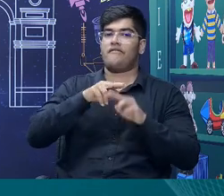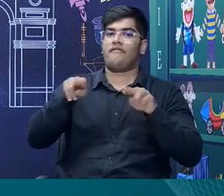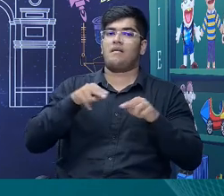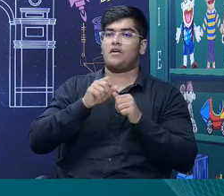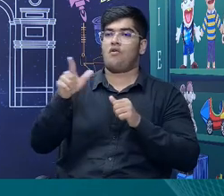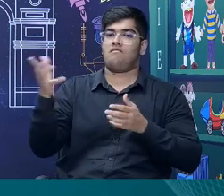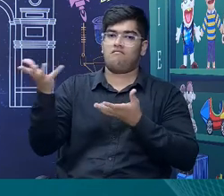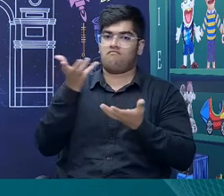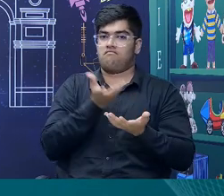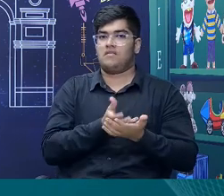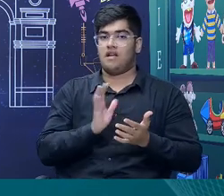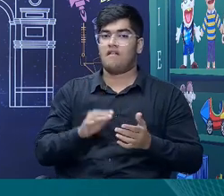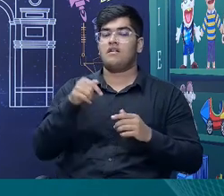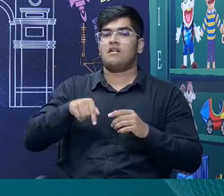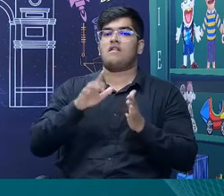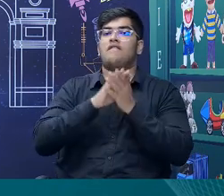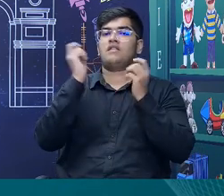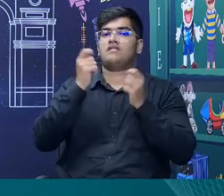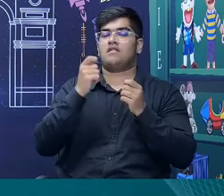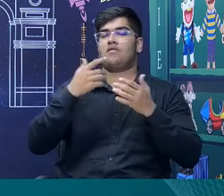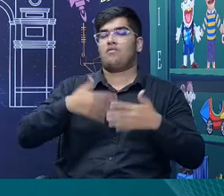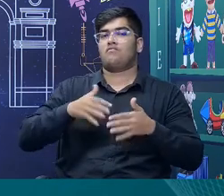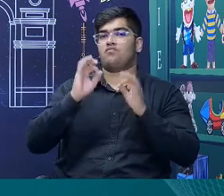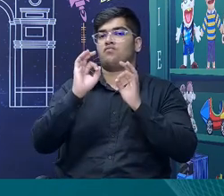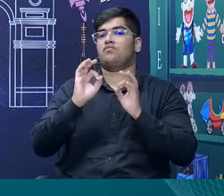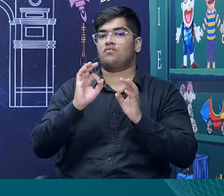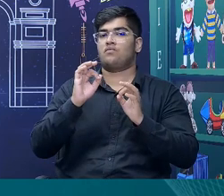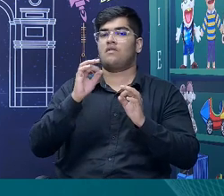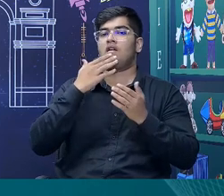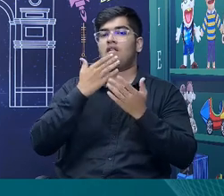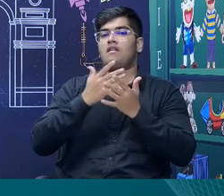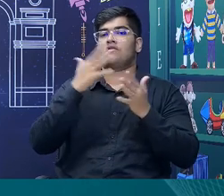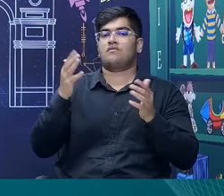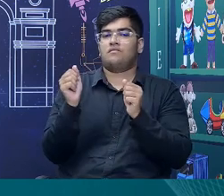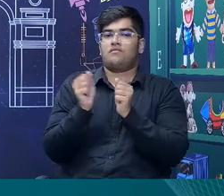करेंगे और इस त्योहार को बहुत अच्छे से बनाएंगे मैं बेहद धन्यवाद